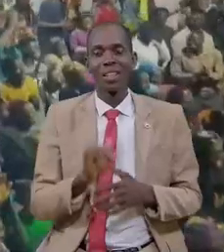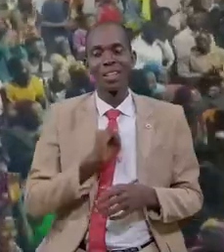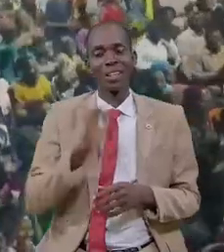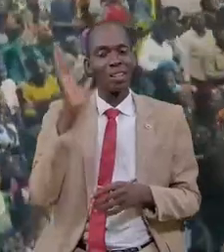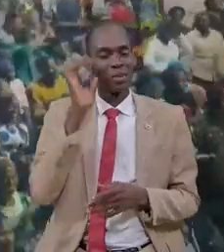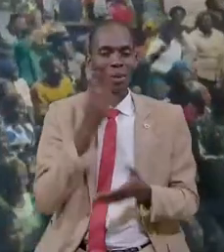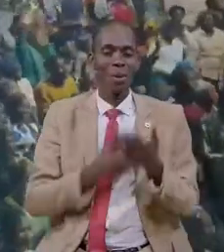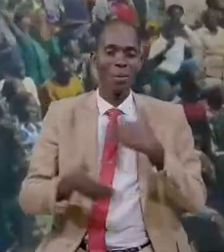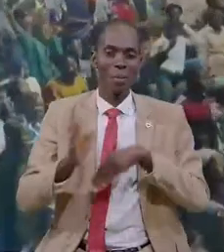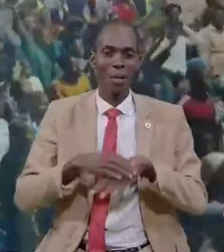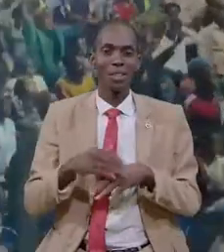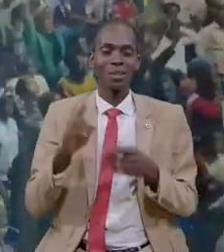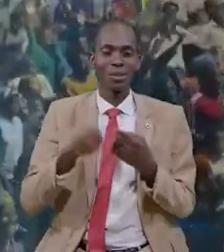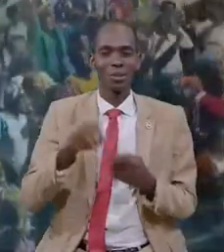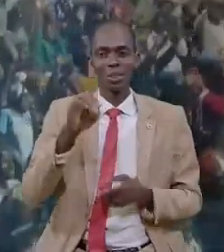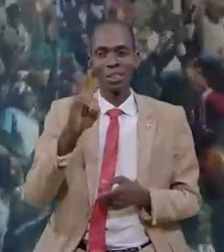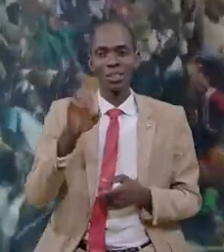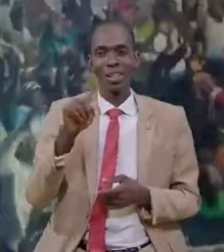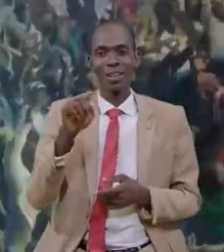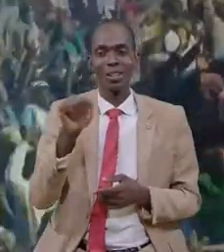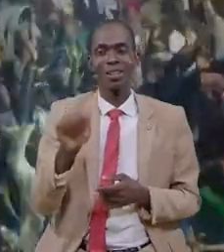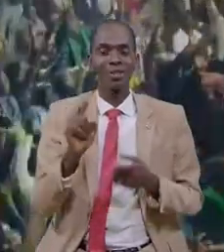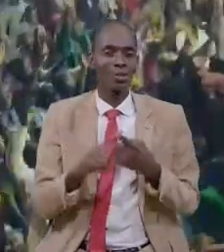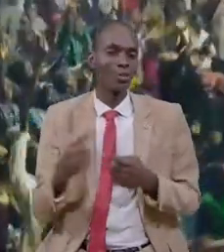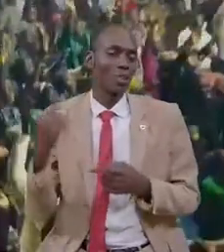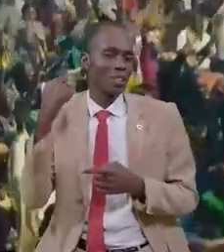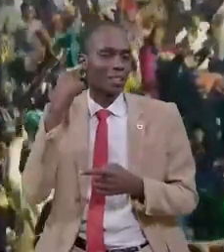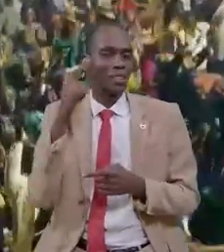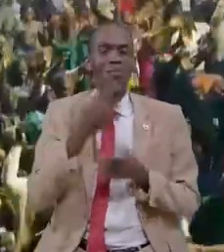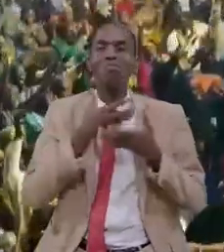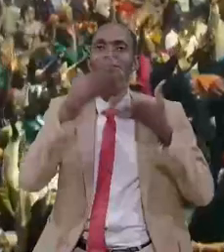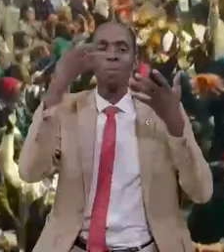Je reviendrai dans l'état pour entendre votre Amen.